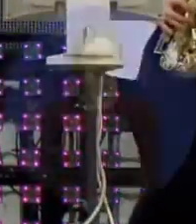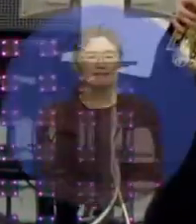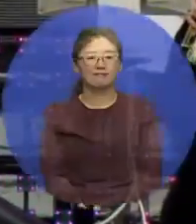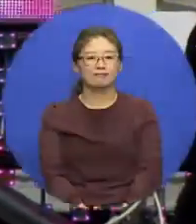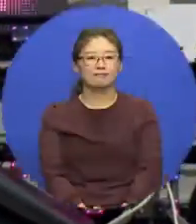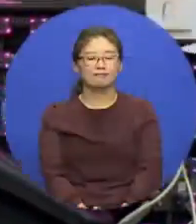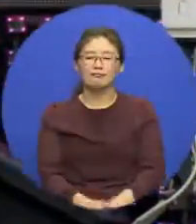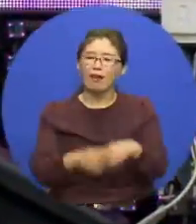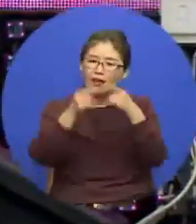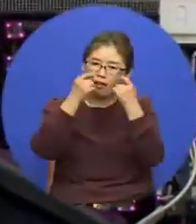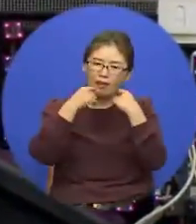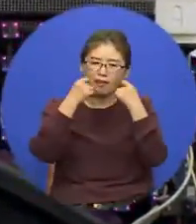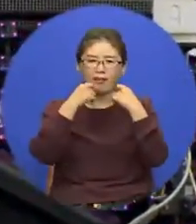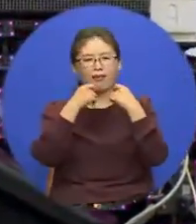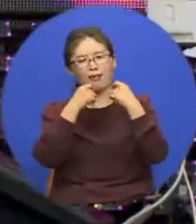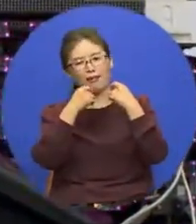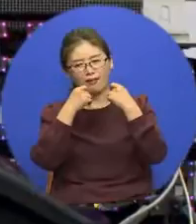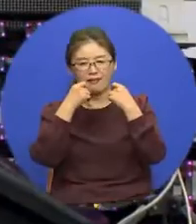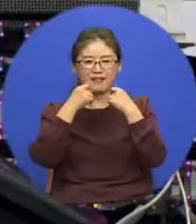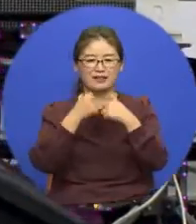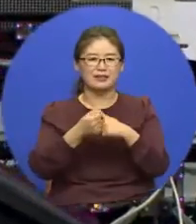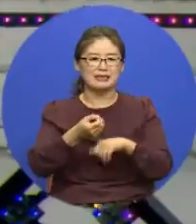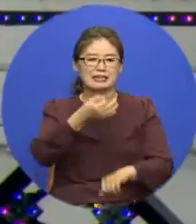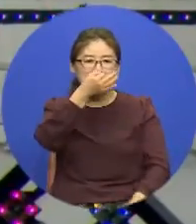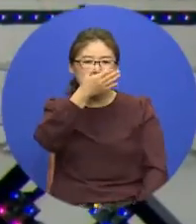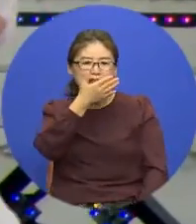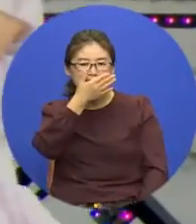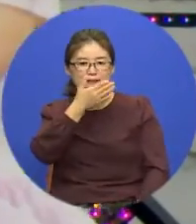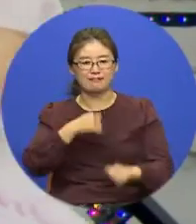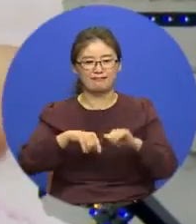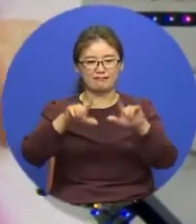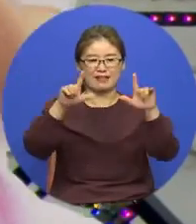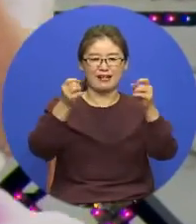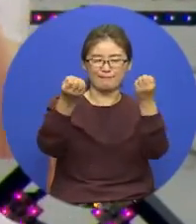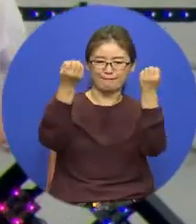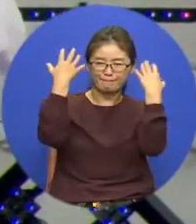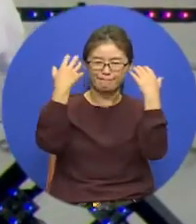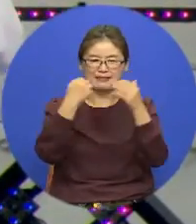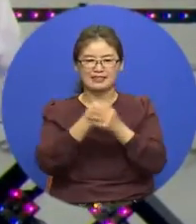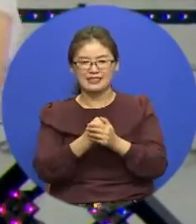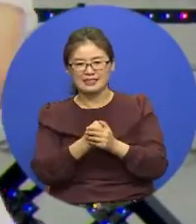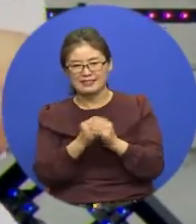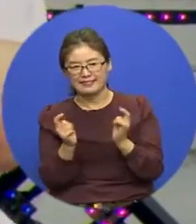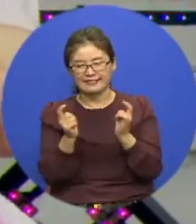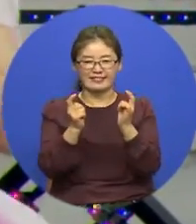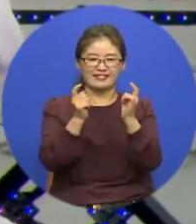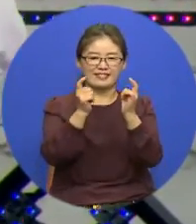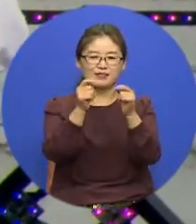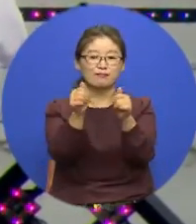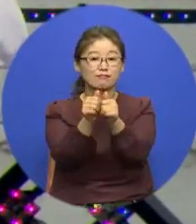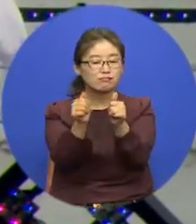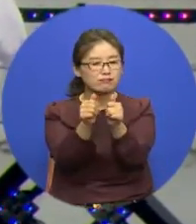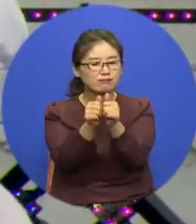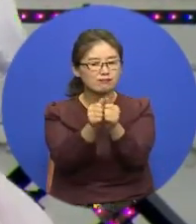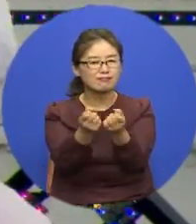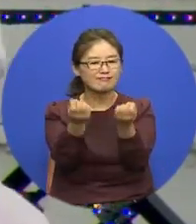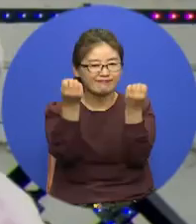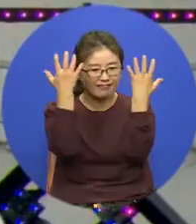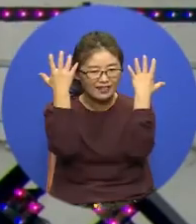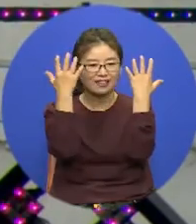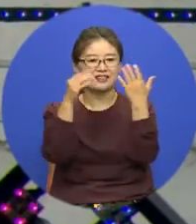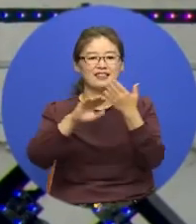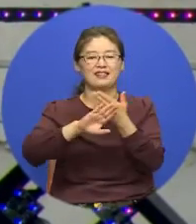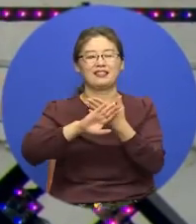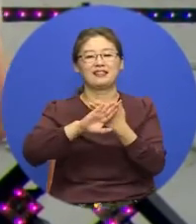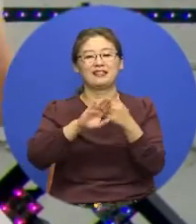빌고빌고 했던 지난 날은 잊고 찌지고 뽑고 그 남자가 있고 다른